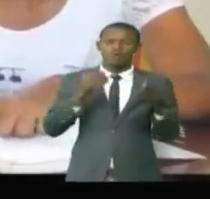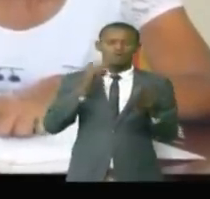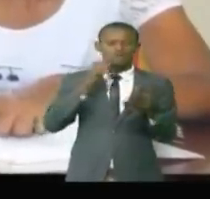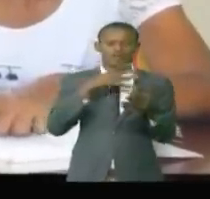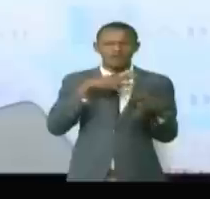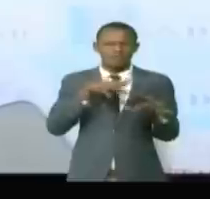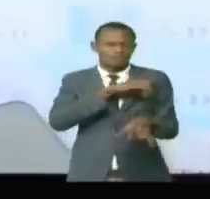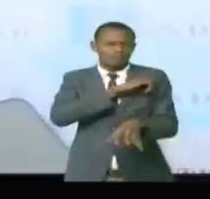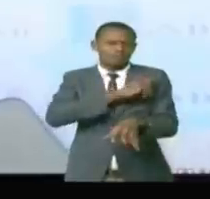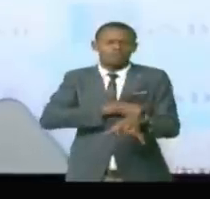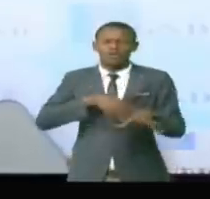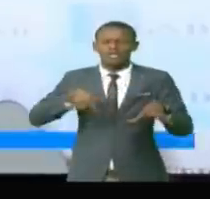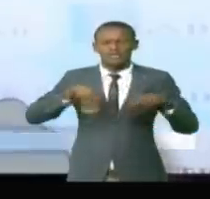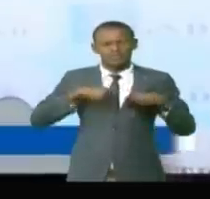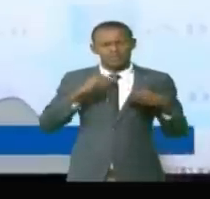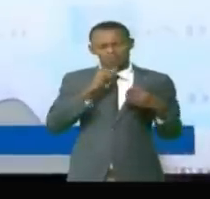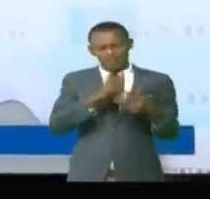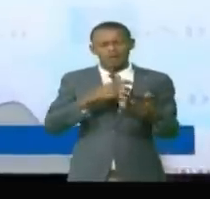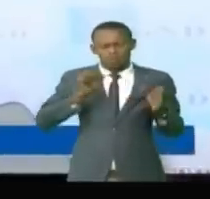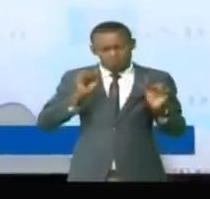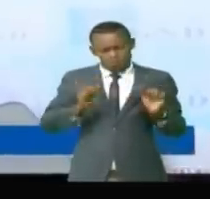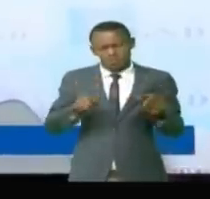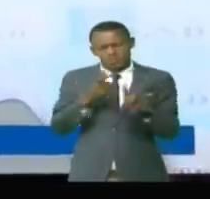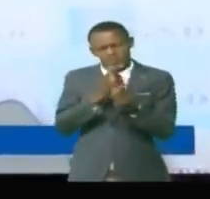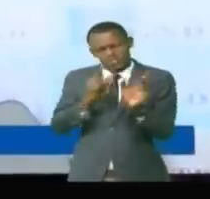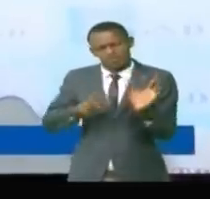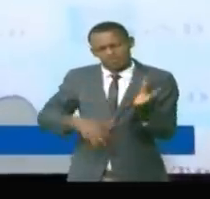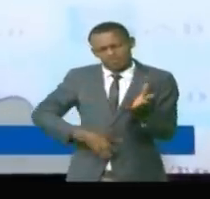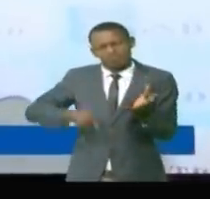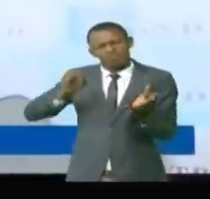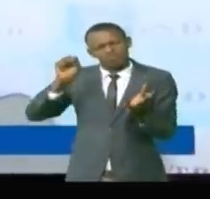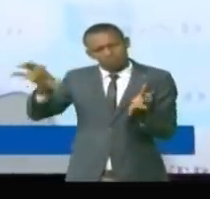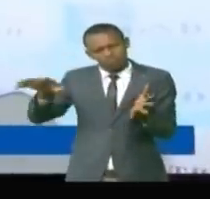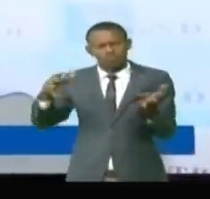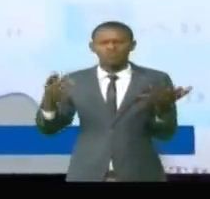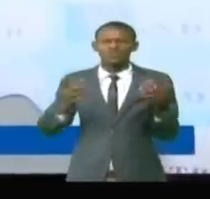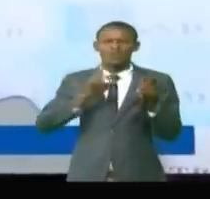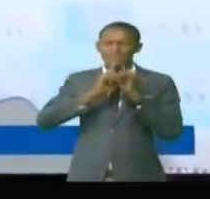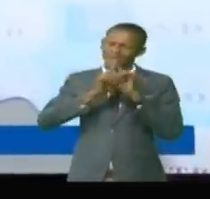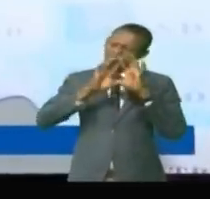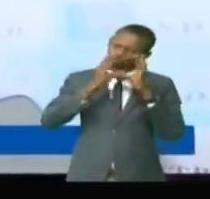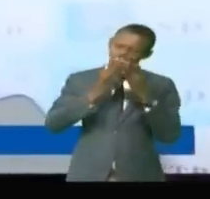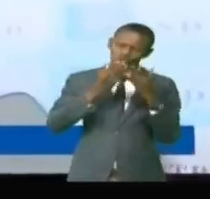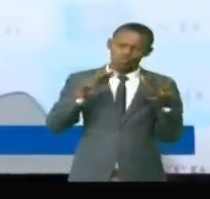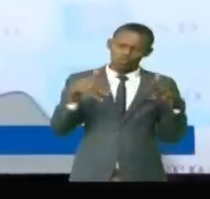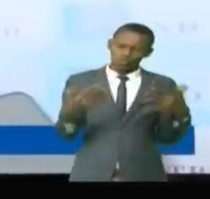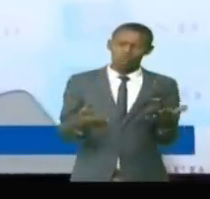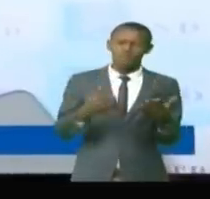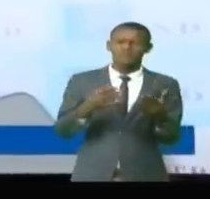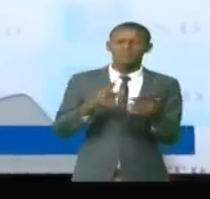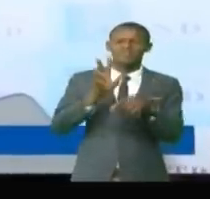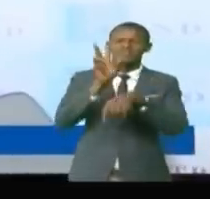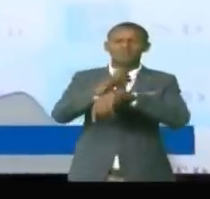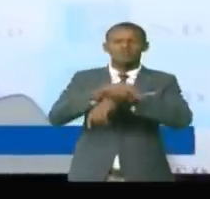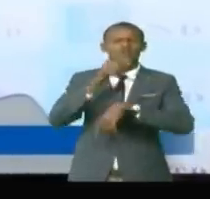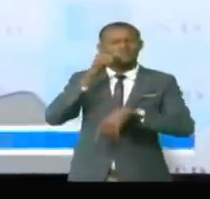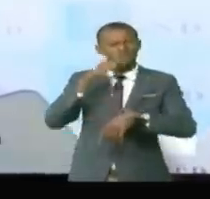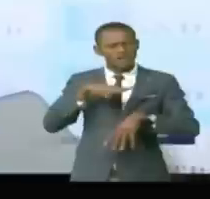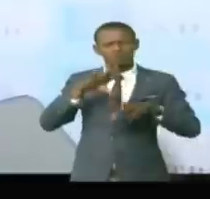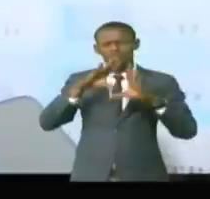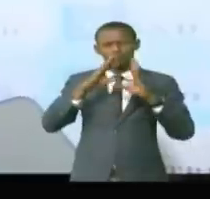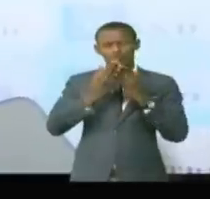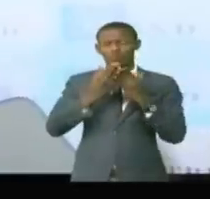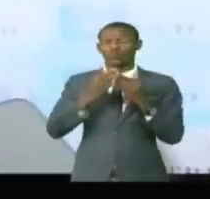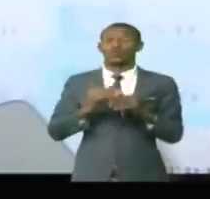planning familial, on a parlé aussi sur les SCASF, donc sur le complet d'avortement centré sur la femme et la violence basée sur le genre. Quelque chose qui a été